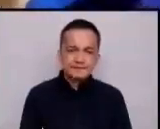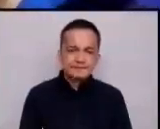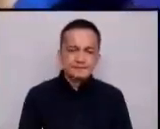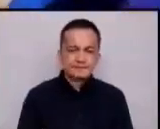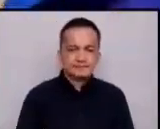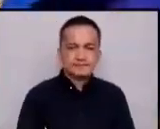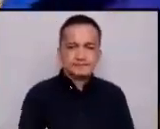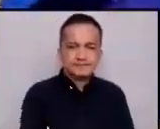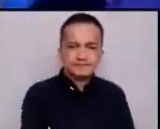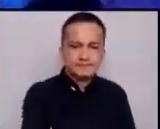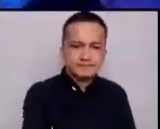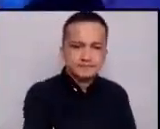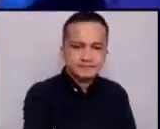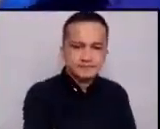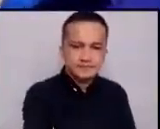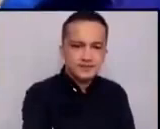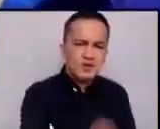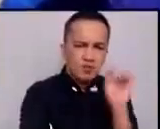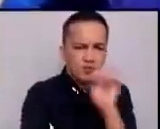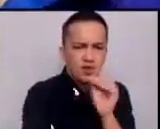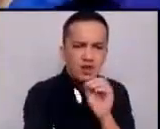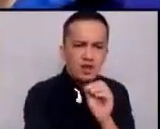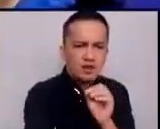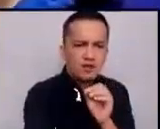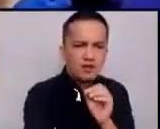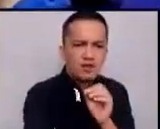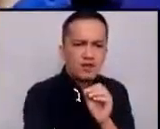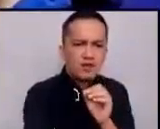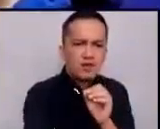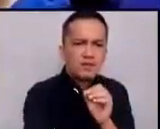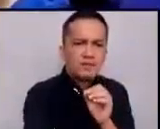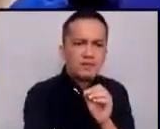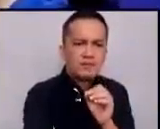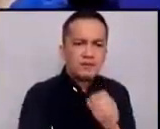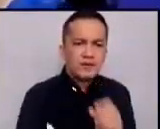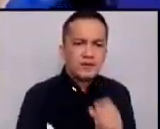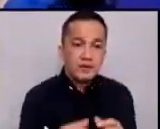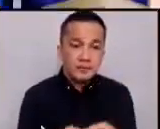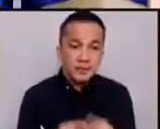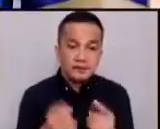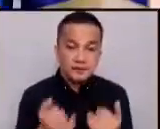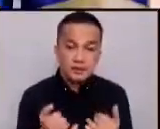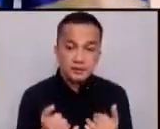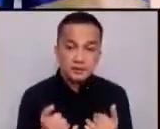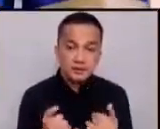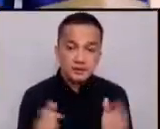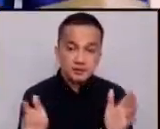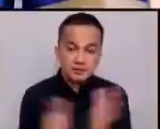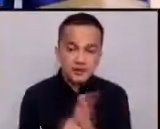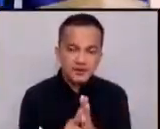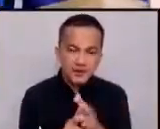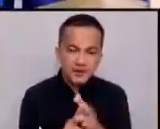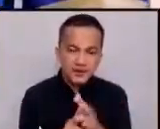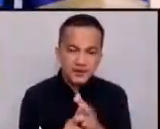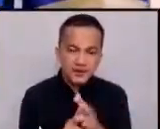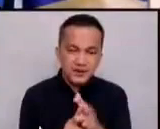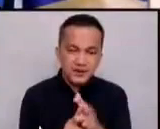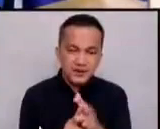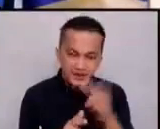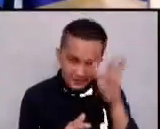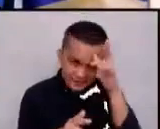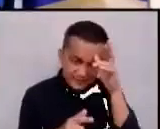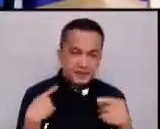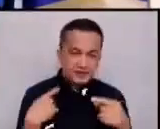Ay! Wala naman. Kaya lang ngayon, bawal sa kanya chicken kasi may allergy. Dog food